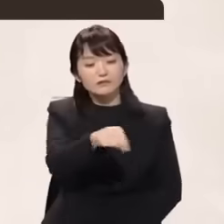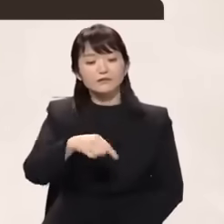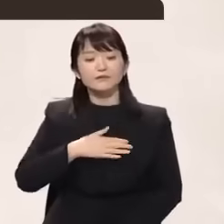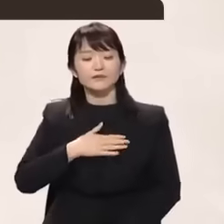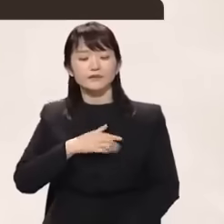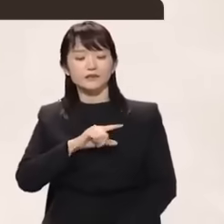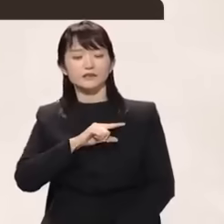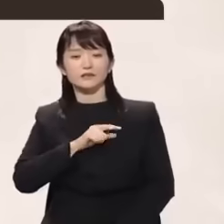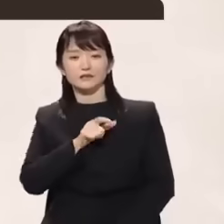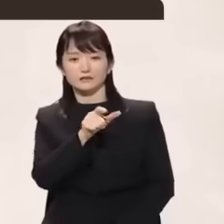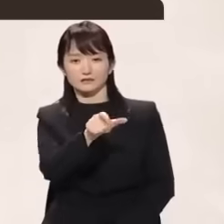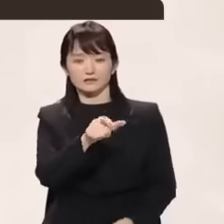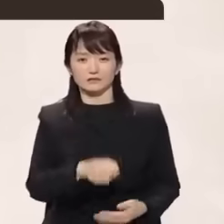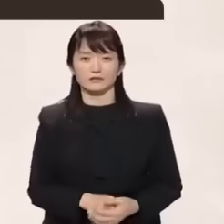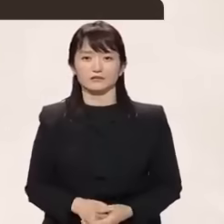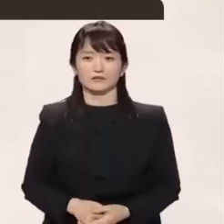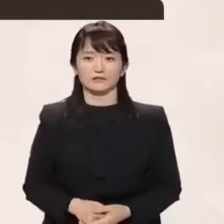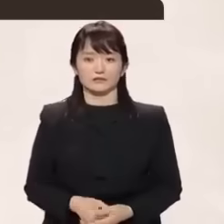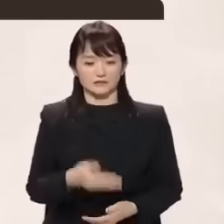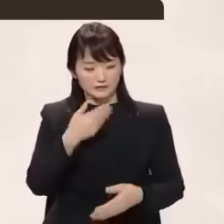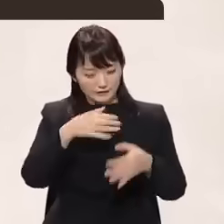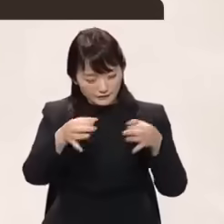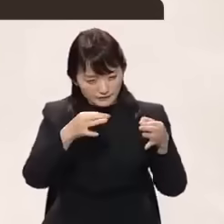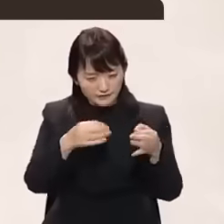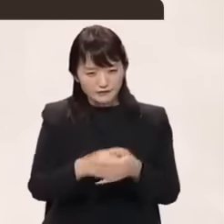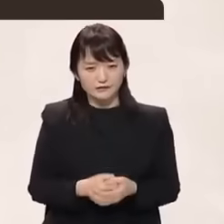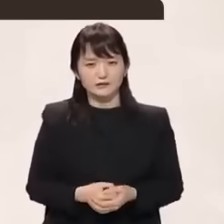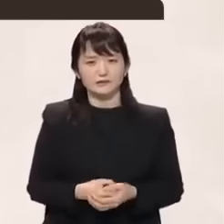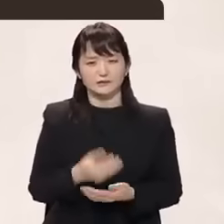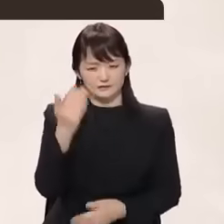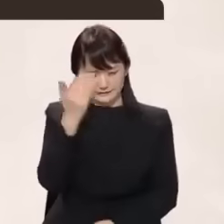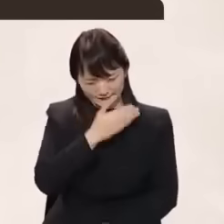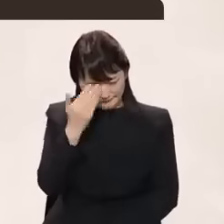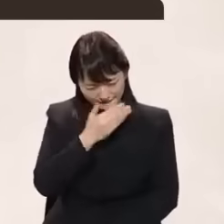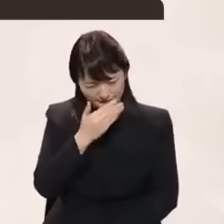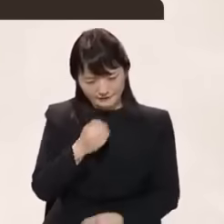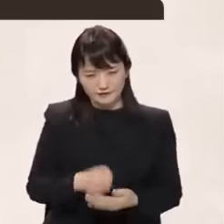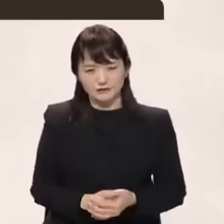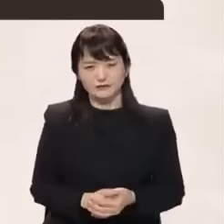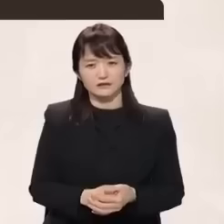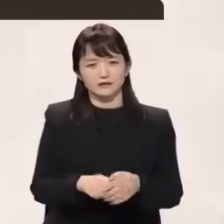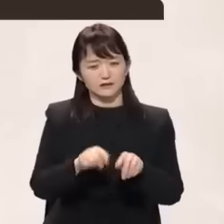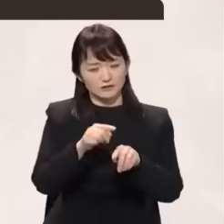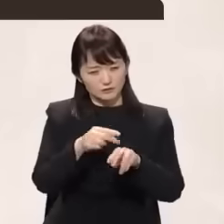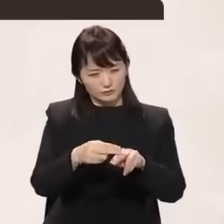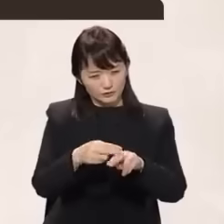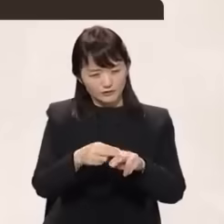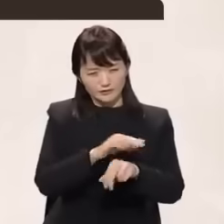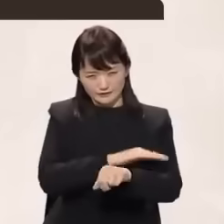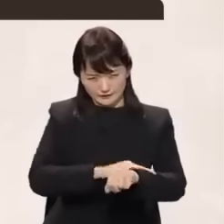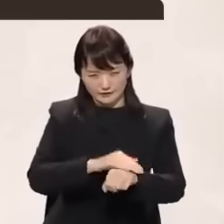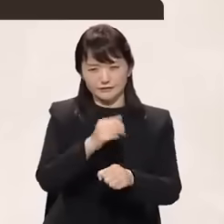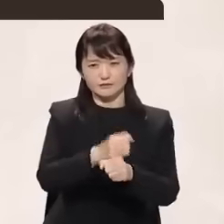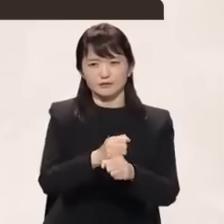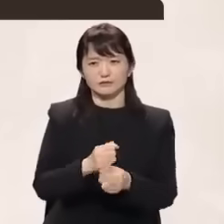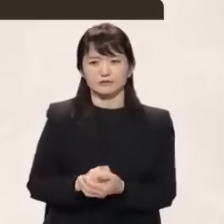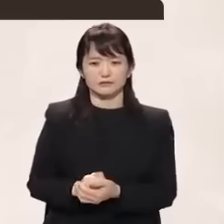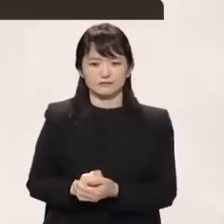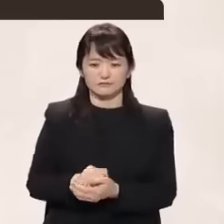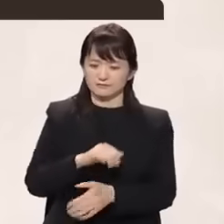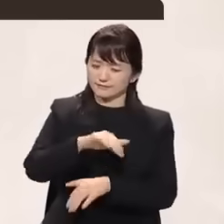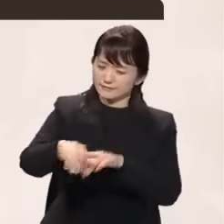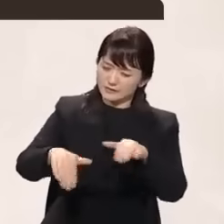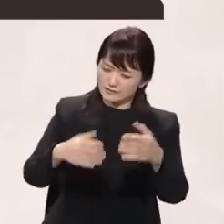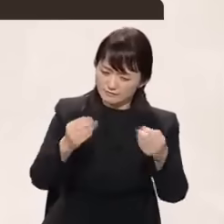이름 걸고 하려면 위생 상태라던가 음식 질 같은 거 좀 이거 좀 올려야 되지 않냐 이렇게 하니까 아 참견이 많다